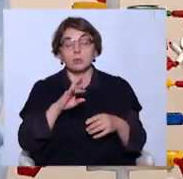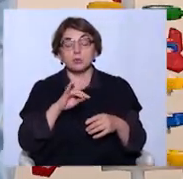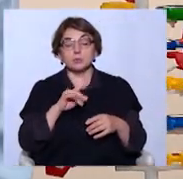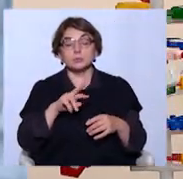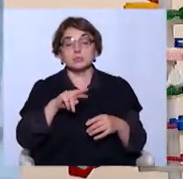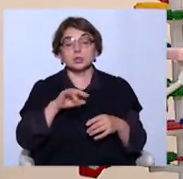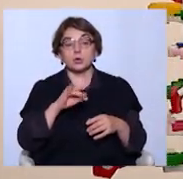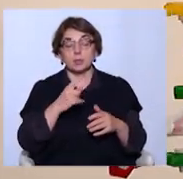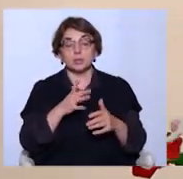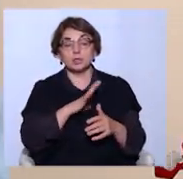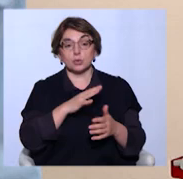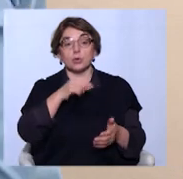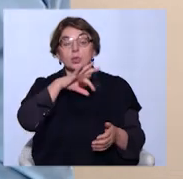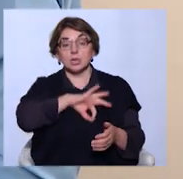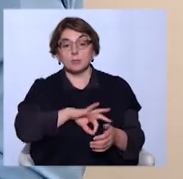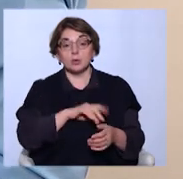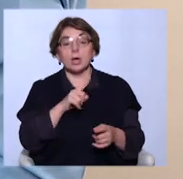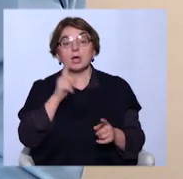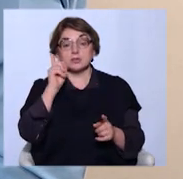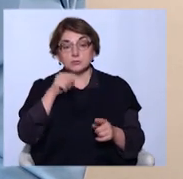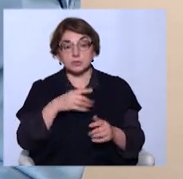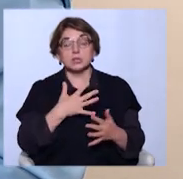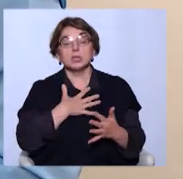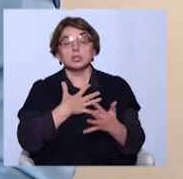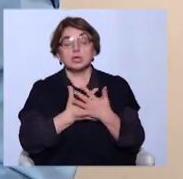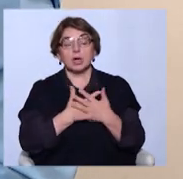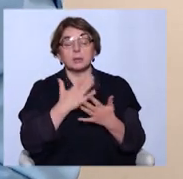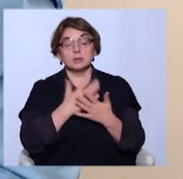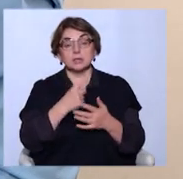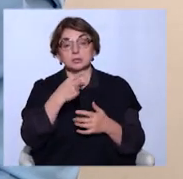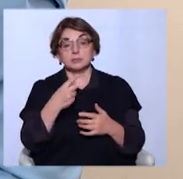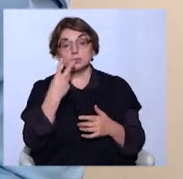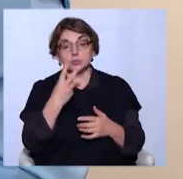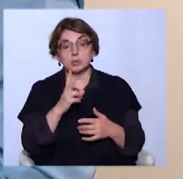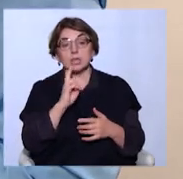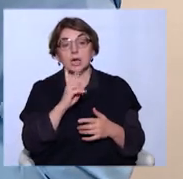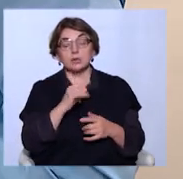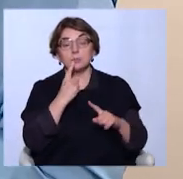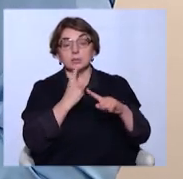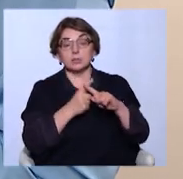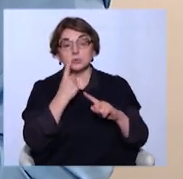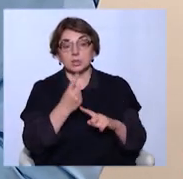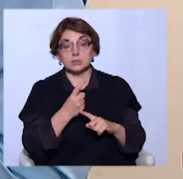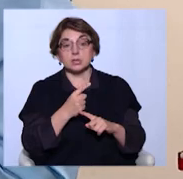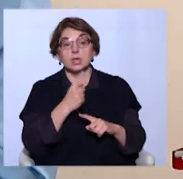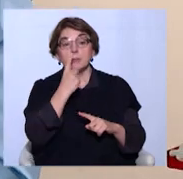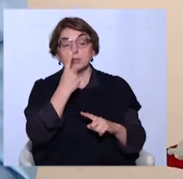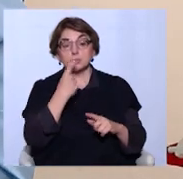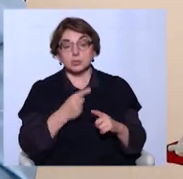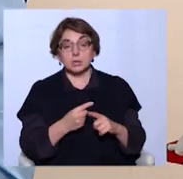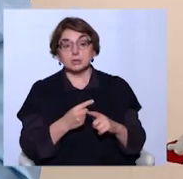ჰქონდა გამოყენებული. აქაც ვიცით, რომ ჟანგბადი მინუს 2-ია, კალიუმი პლუს 1. პლუს